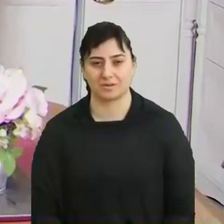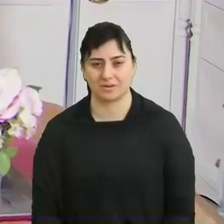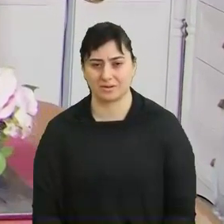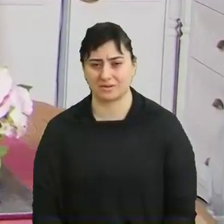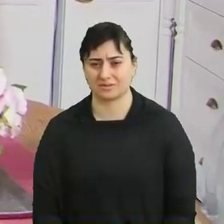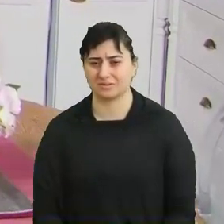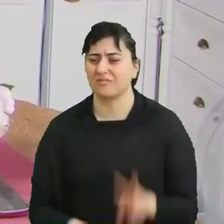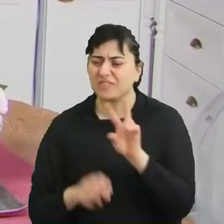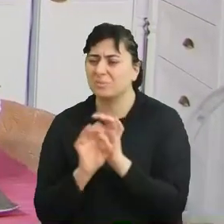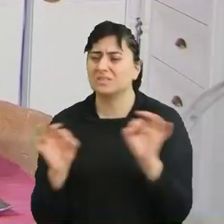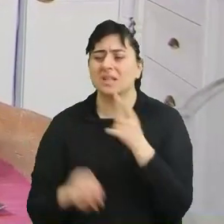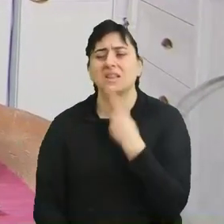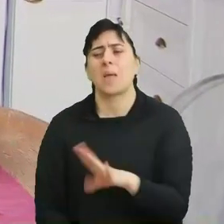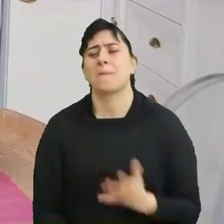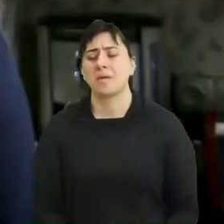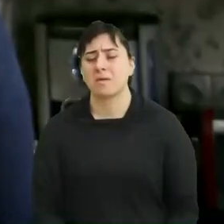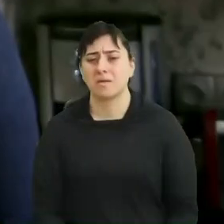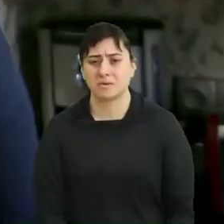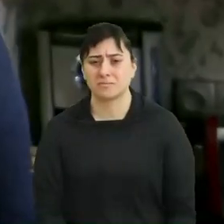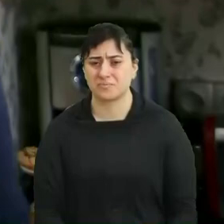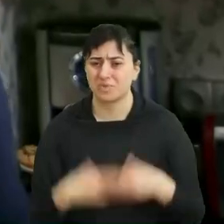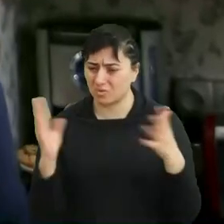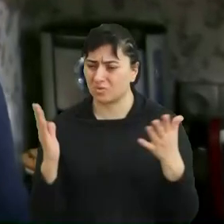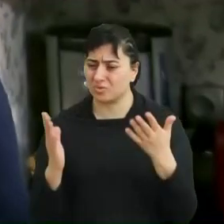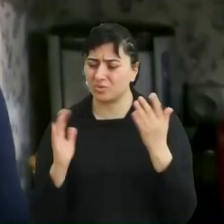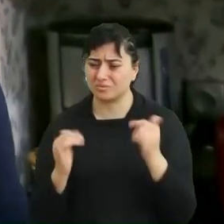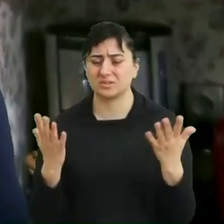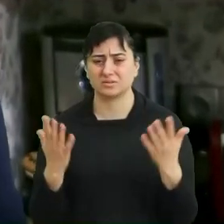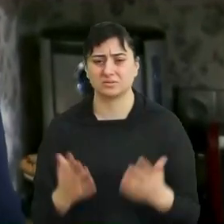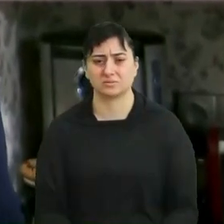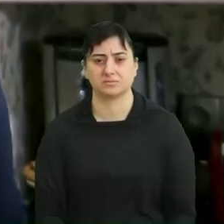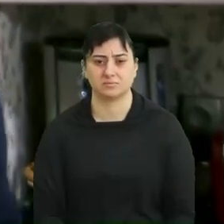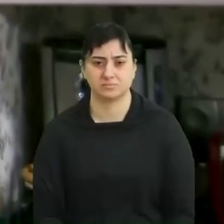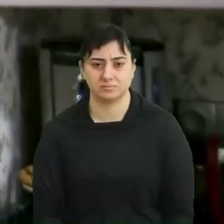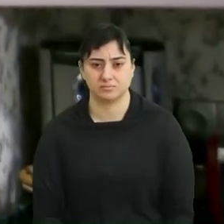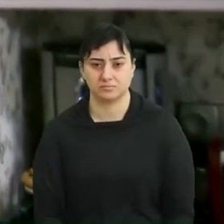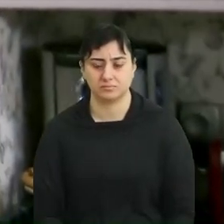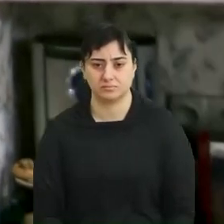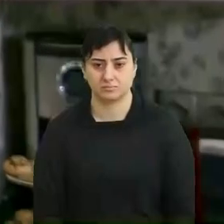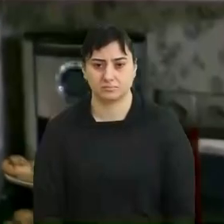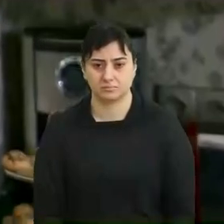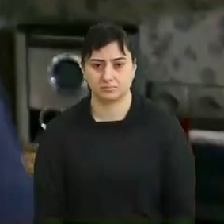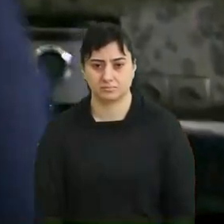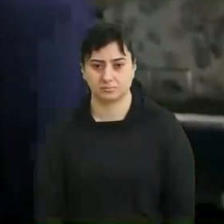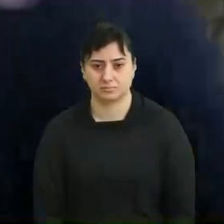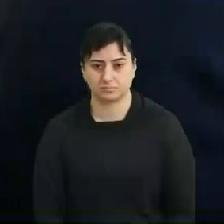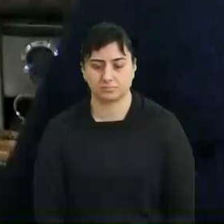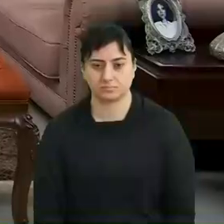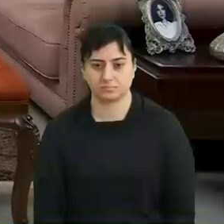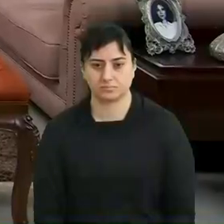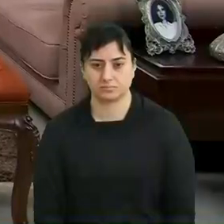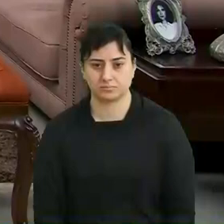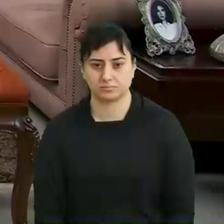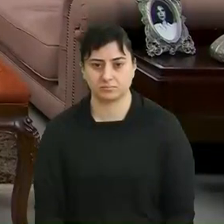Ya hala vitaminsiz diyor Şıklı ya. Yeter ya, ne biçim adamsın sen be? Üf.